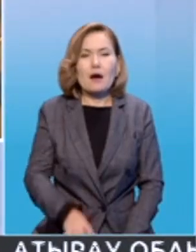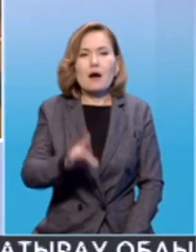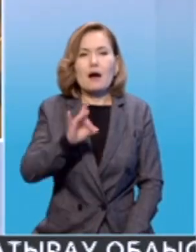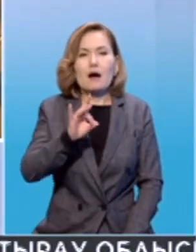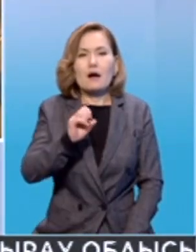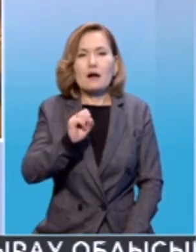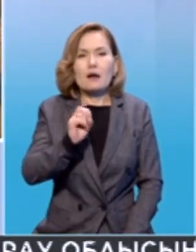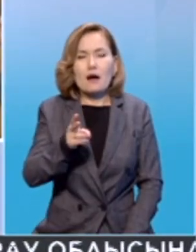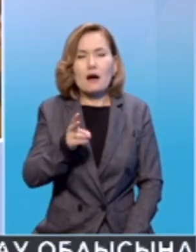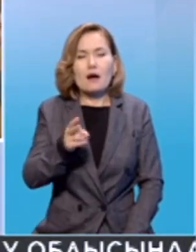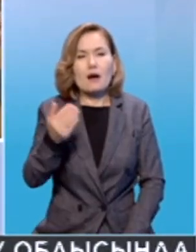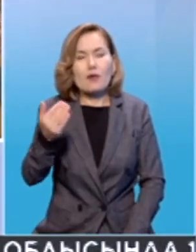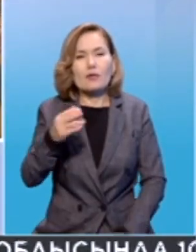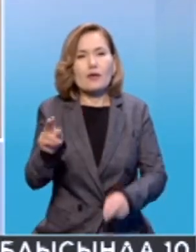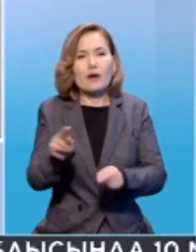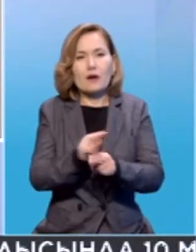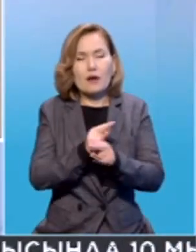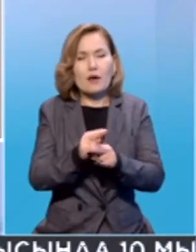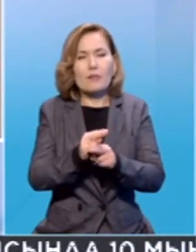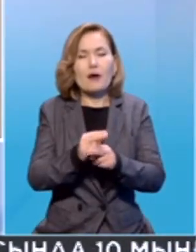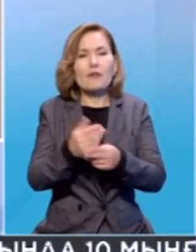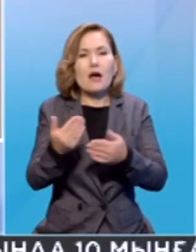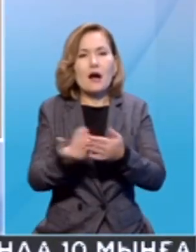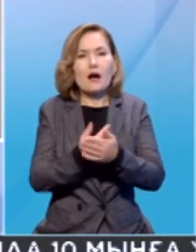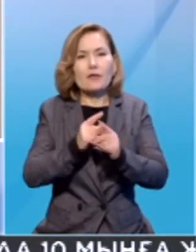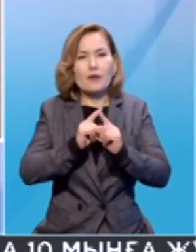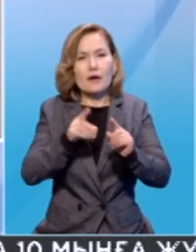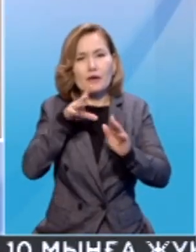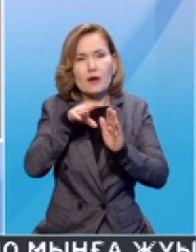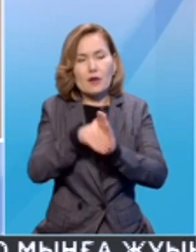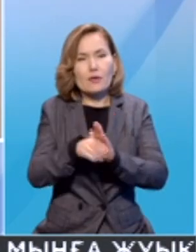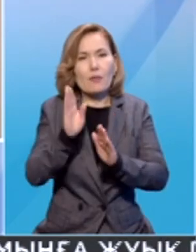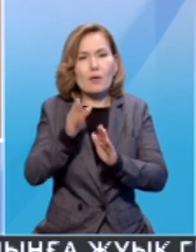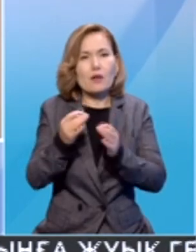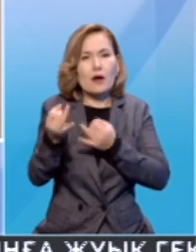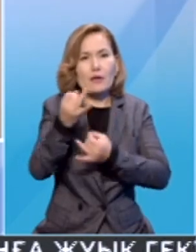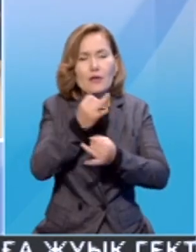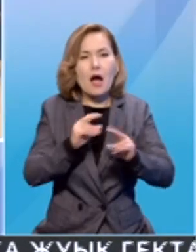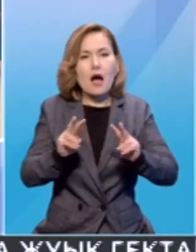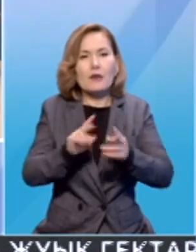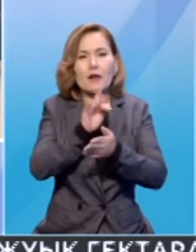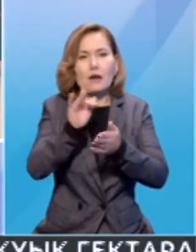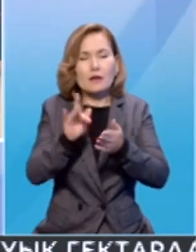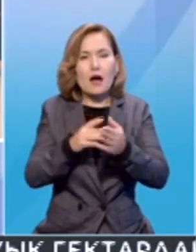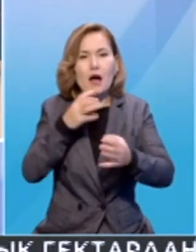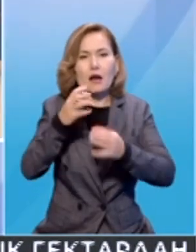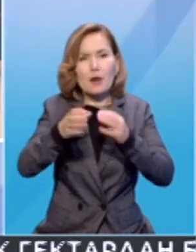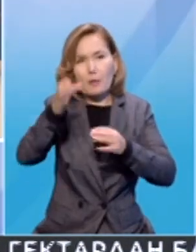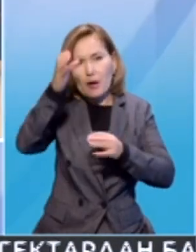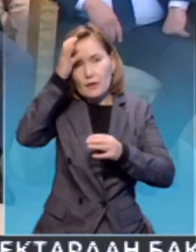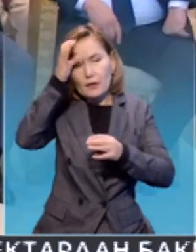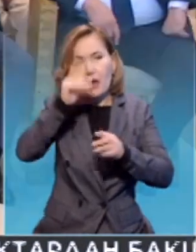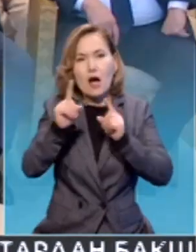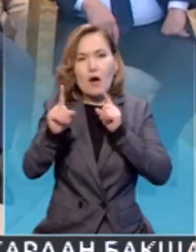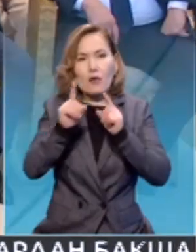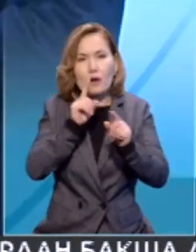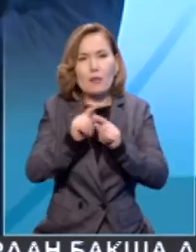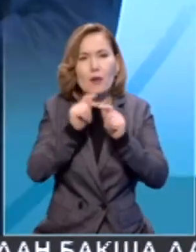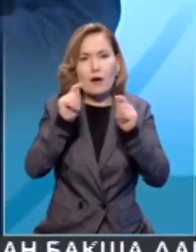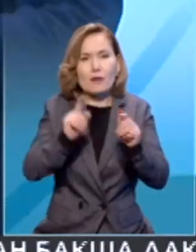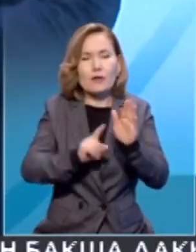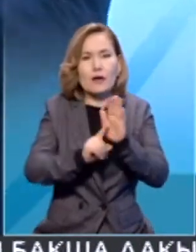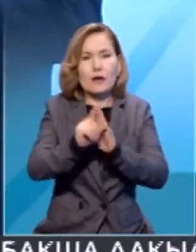Онкологияға инновациялық технологияларды енгізудің тәжірибесі мен болашағы елордада осында томмен халықаралық ғылыми тәжірибелік конференция өтіп